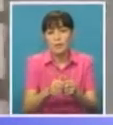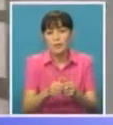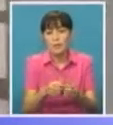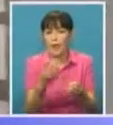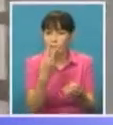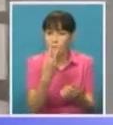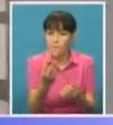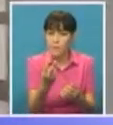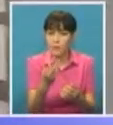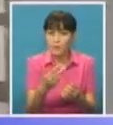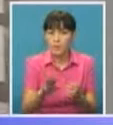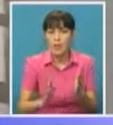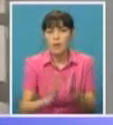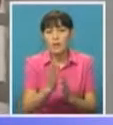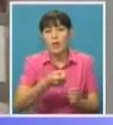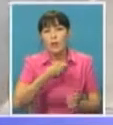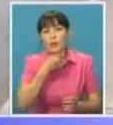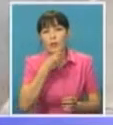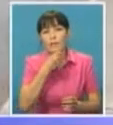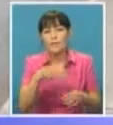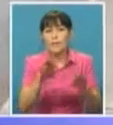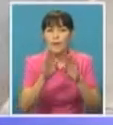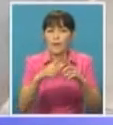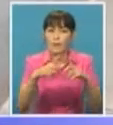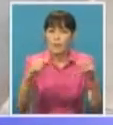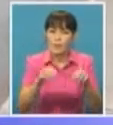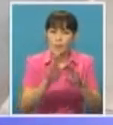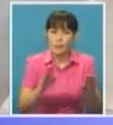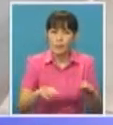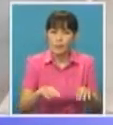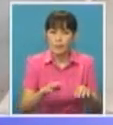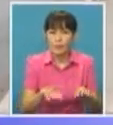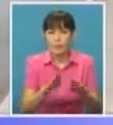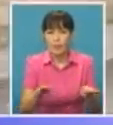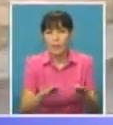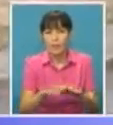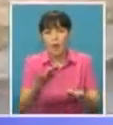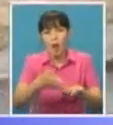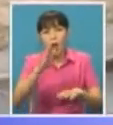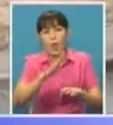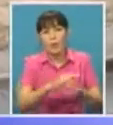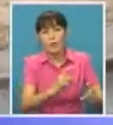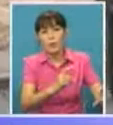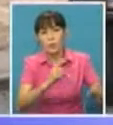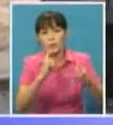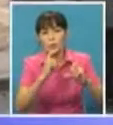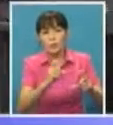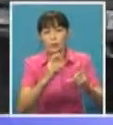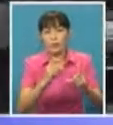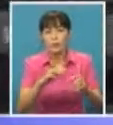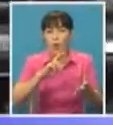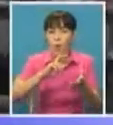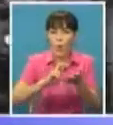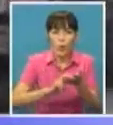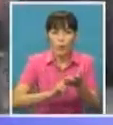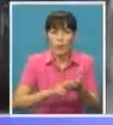сыйқымынау. Ес біліп есейгені мақұл. Мектепке асыққан кішкентай бүлдіршіндер ауыр жүк көліктерінің жүйткей соққан лебіне ұшып